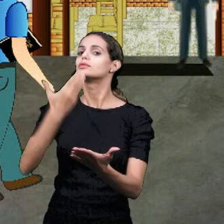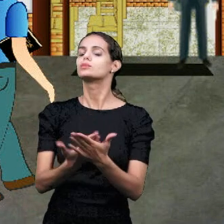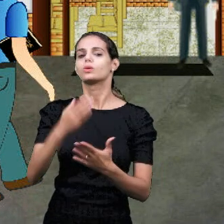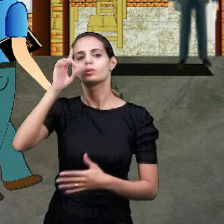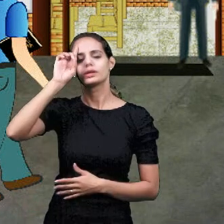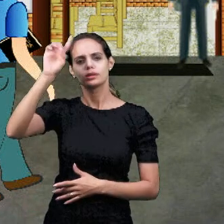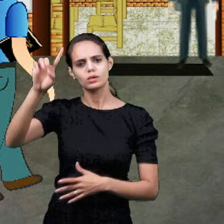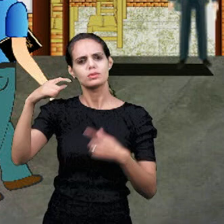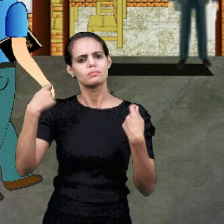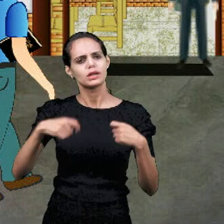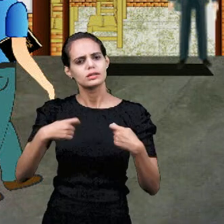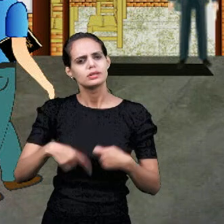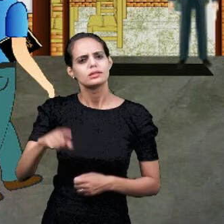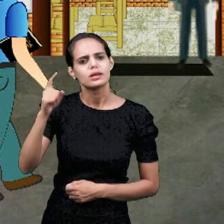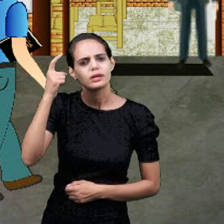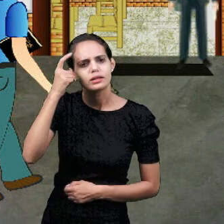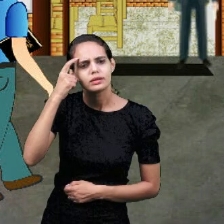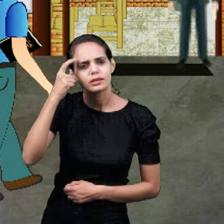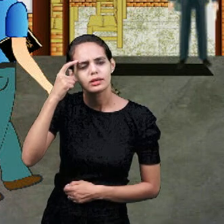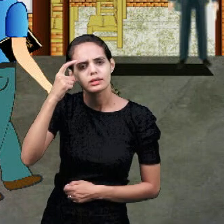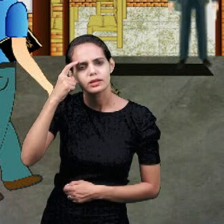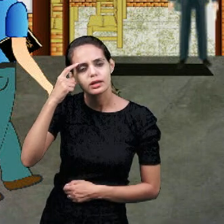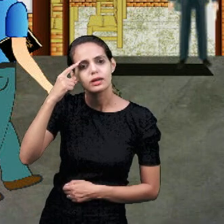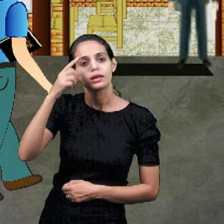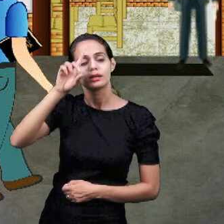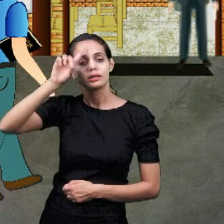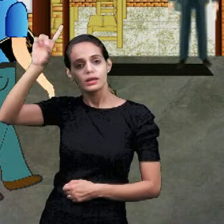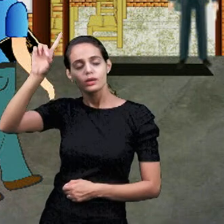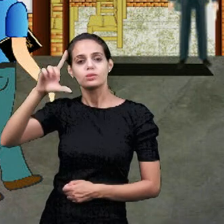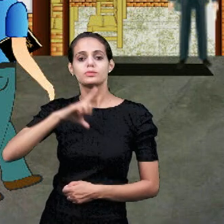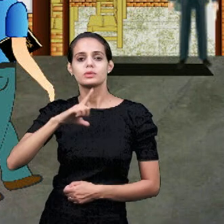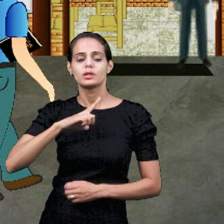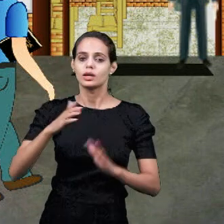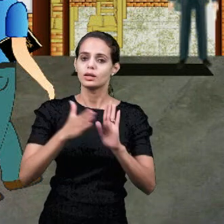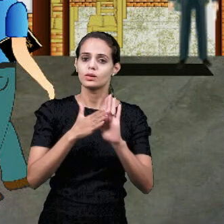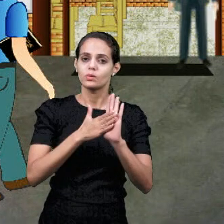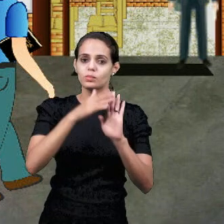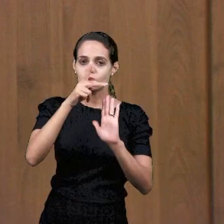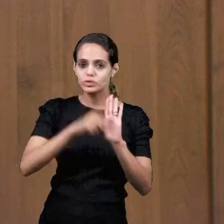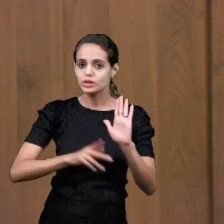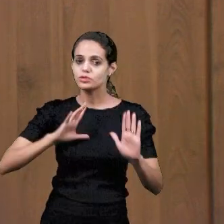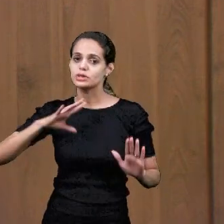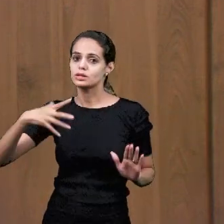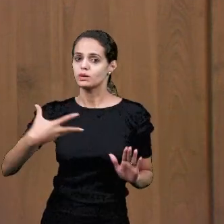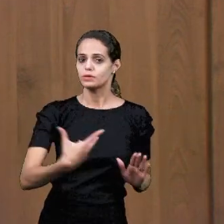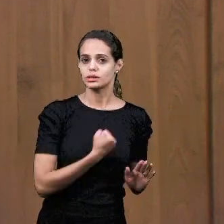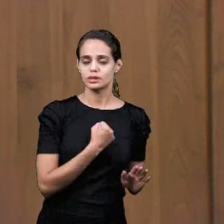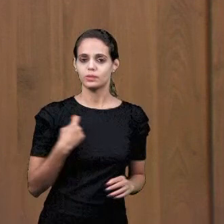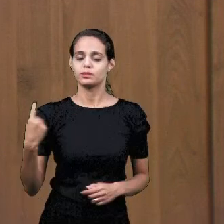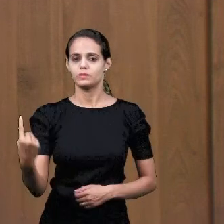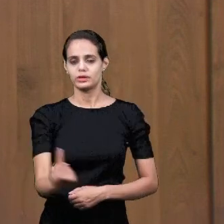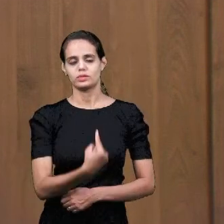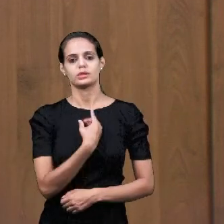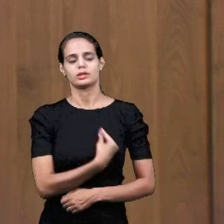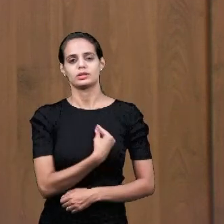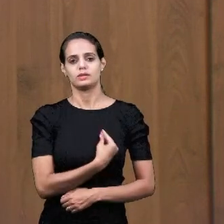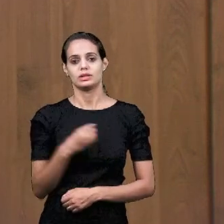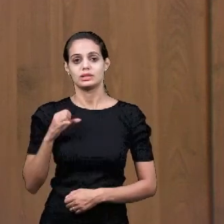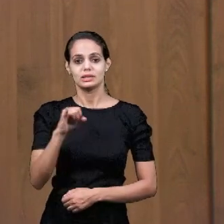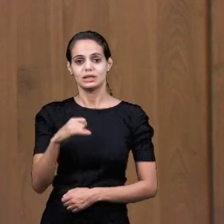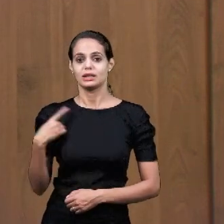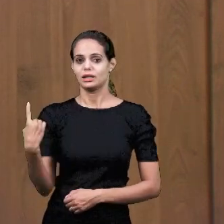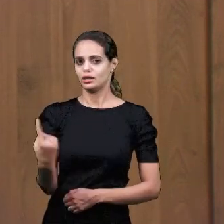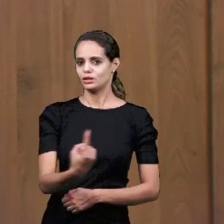notre vie. Tout est déjà prêt. Et si nous sommes fidèles, le Seigneur aussi, il va diriger